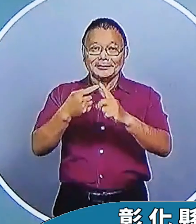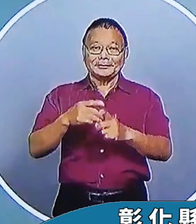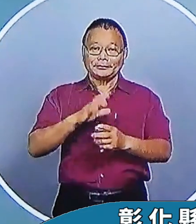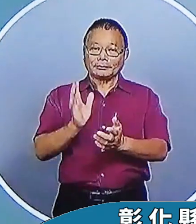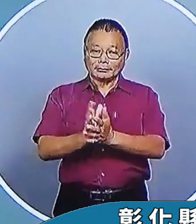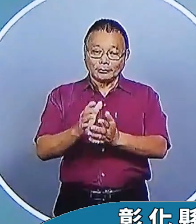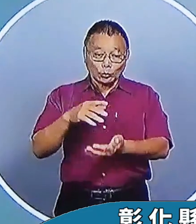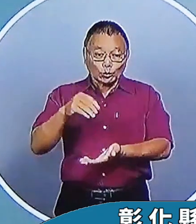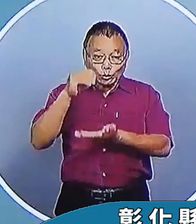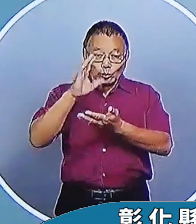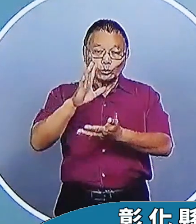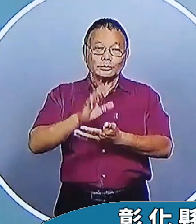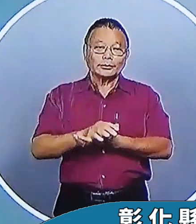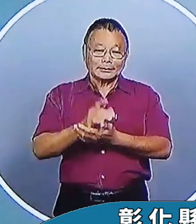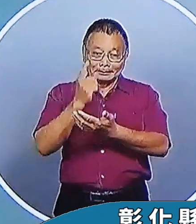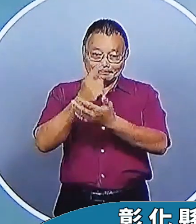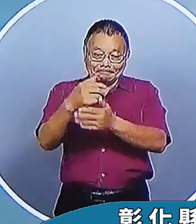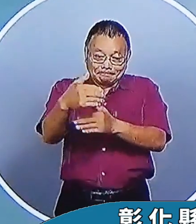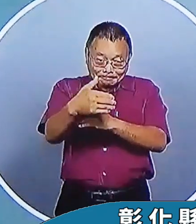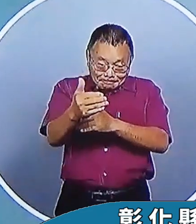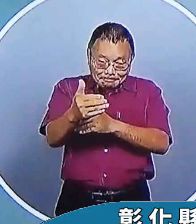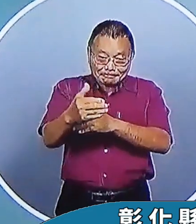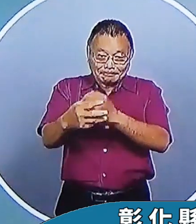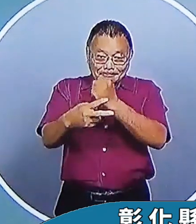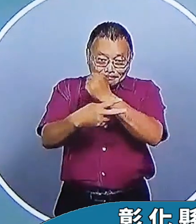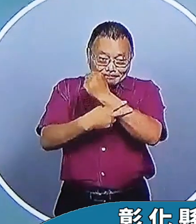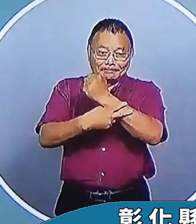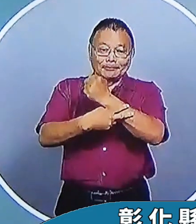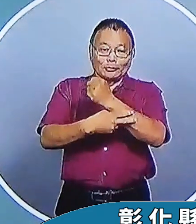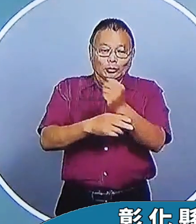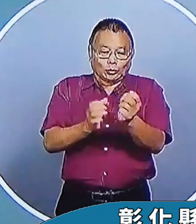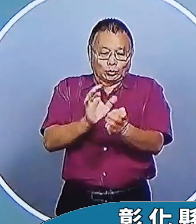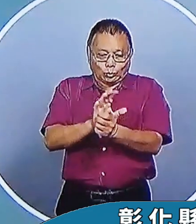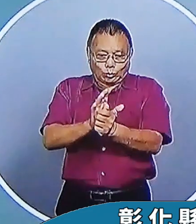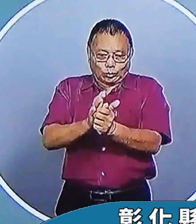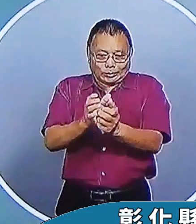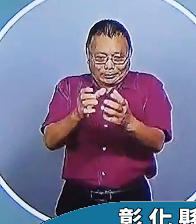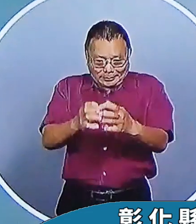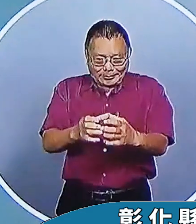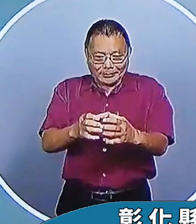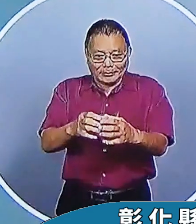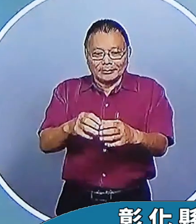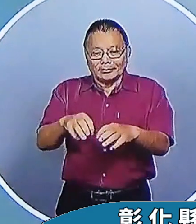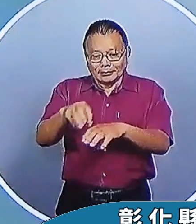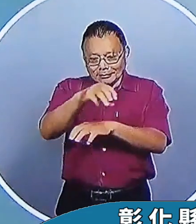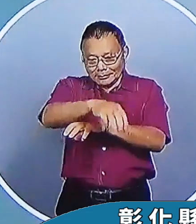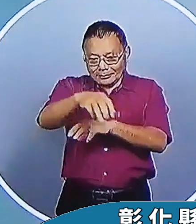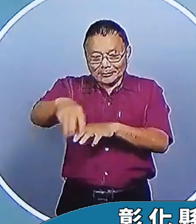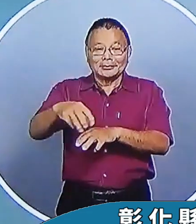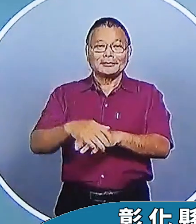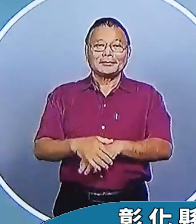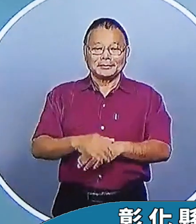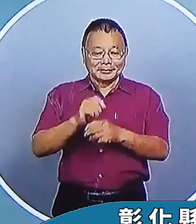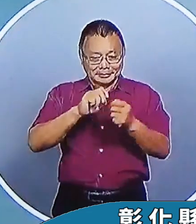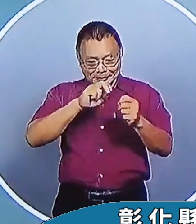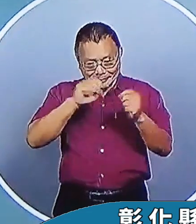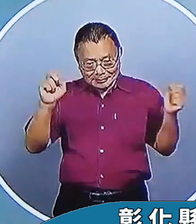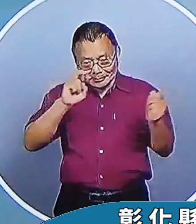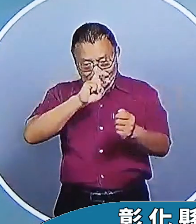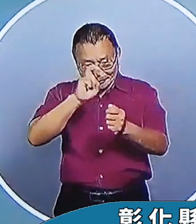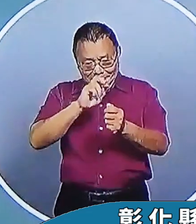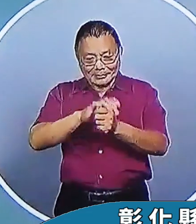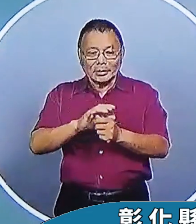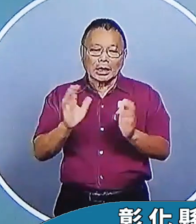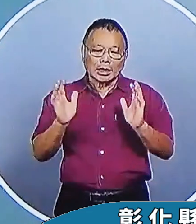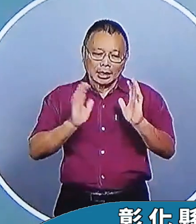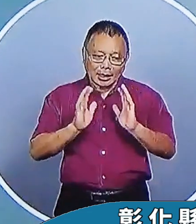所以我嘛提出每一传递拢爱有一个关怀据点、长照据点，咱就是要来照顾幼